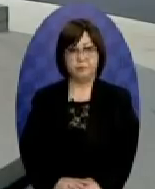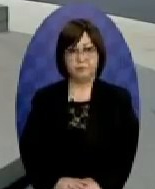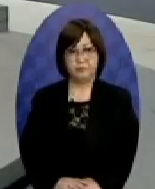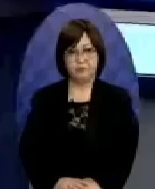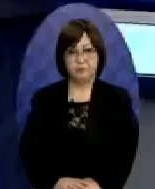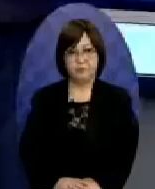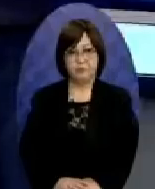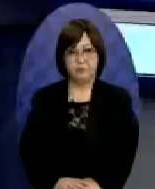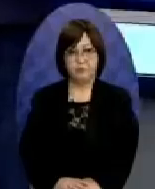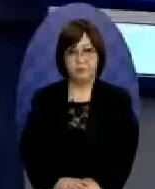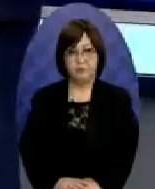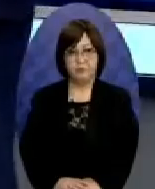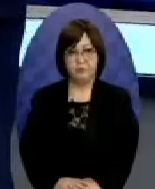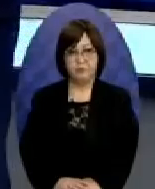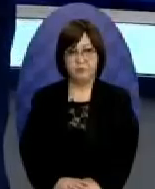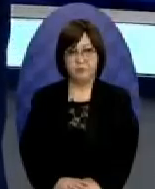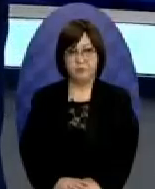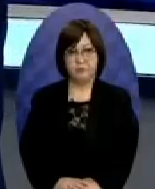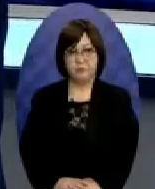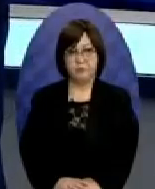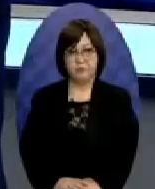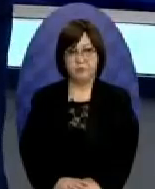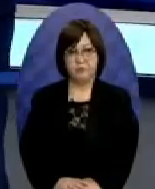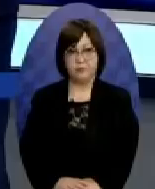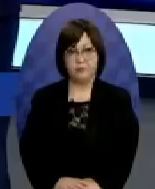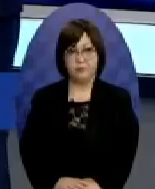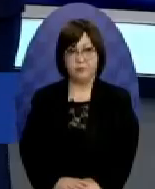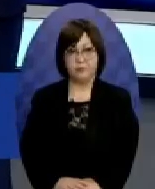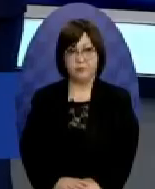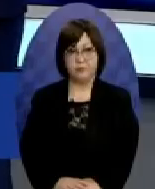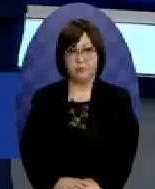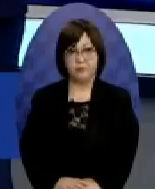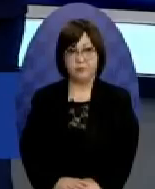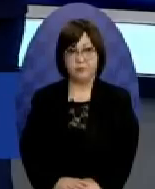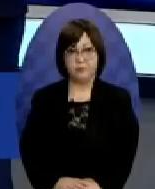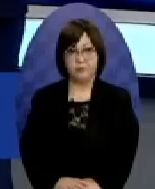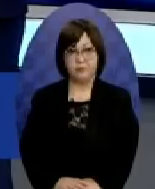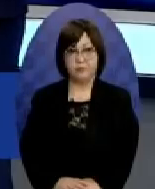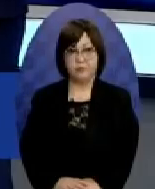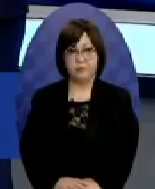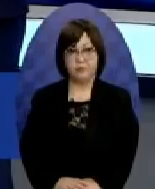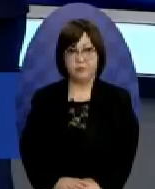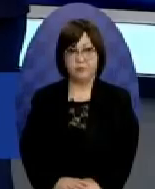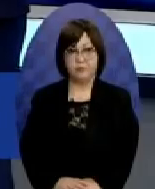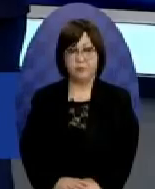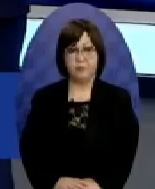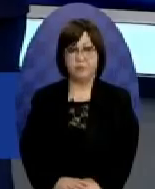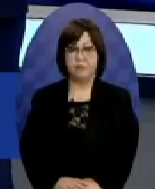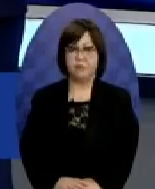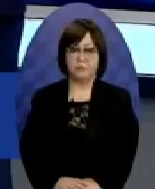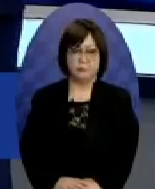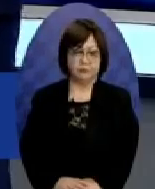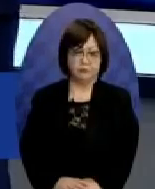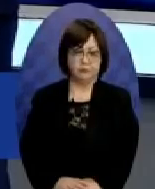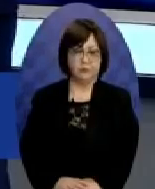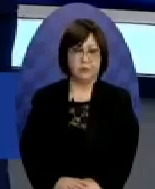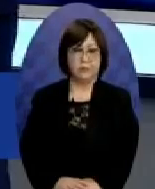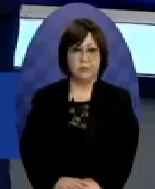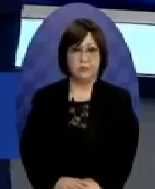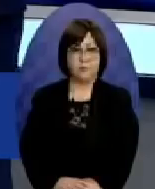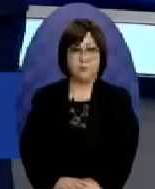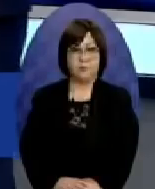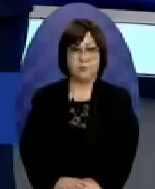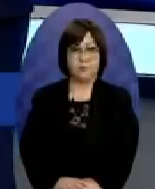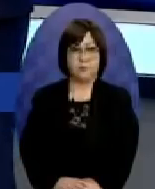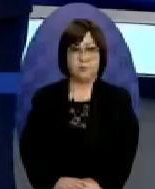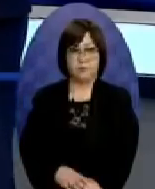энэ орой минь төргий. Ингээ та бүхэндээ өөрийн их уралдаан тэмцээн уралдаан үйл явдлын мэдээлэлээс спортын мэдээгээ танилцуулж эхэлье. Монголын